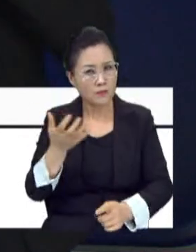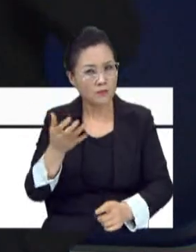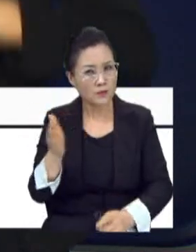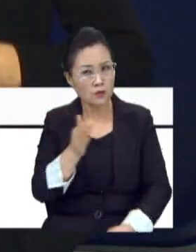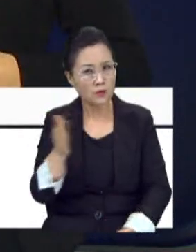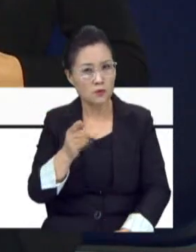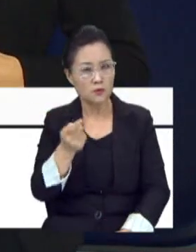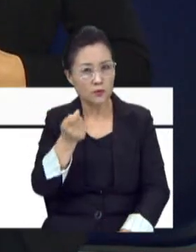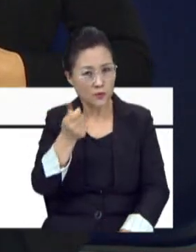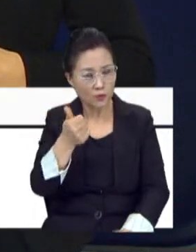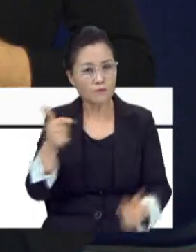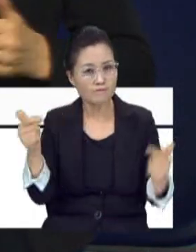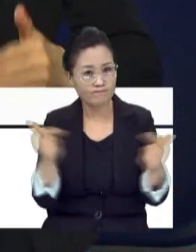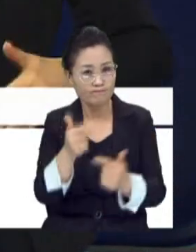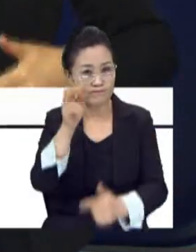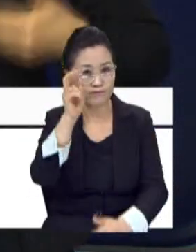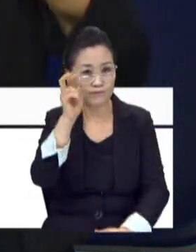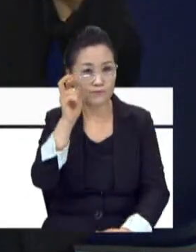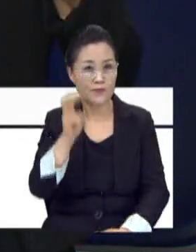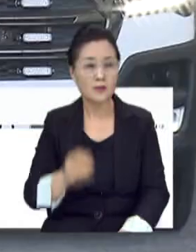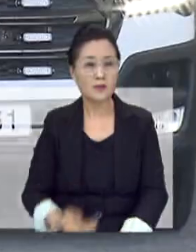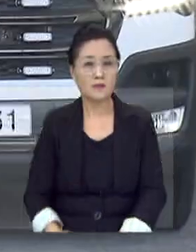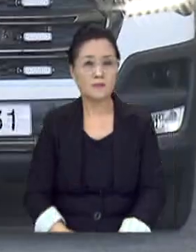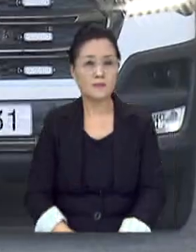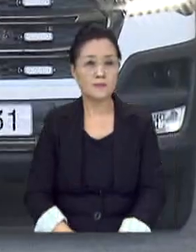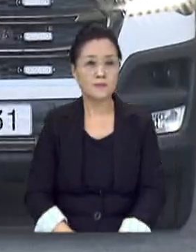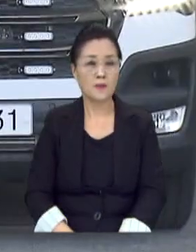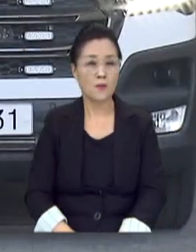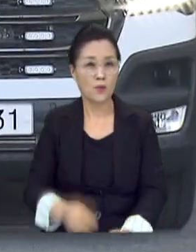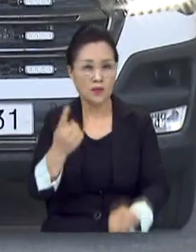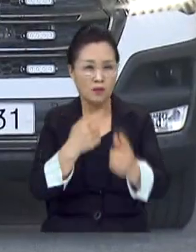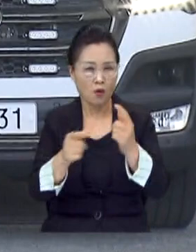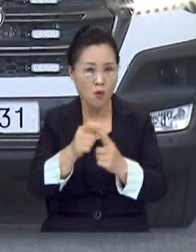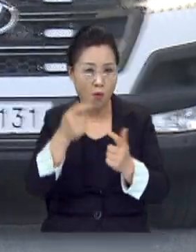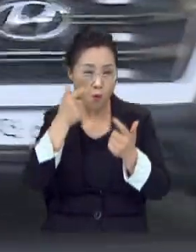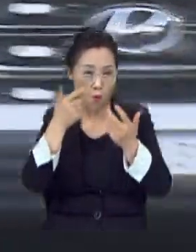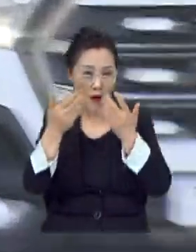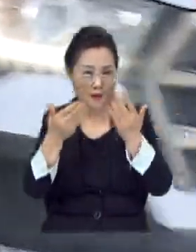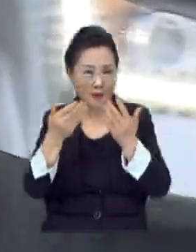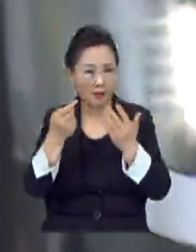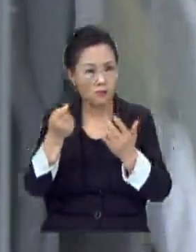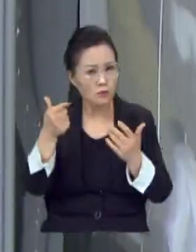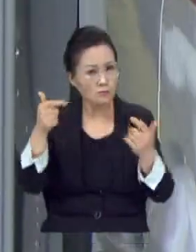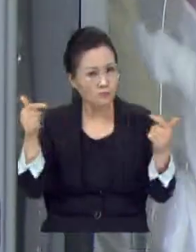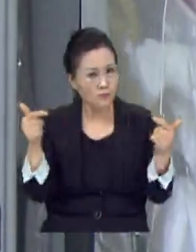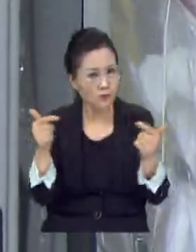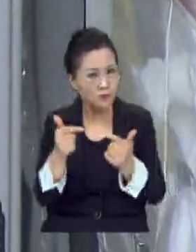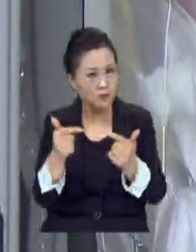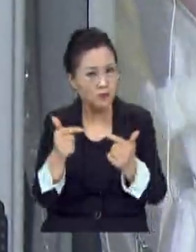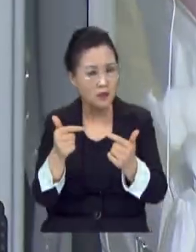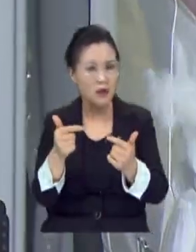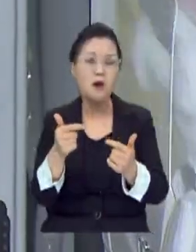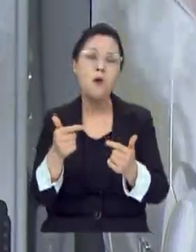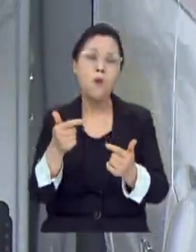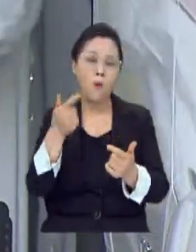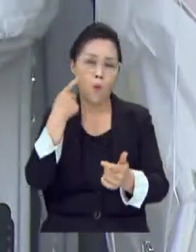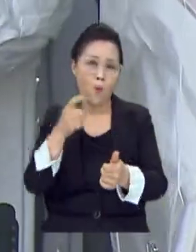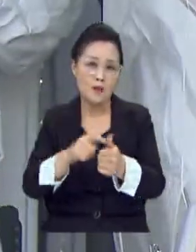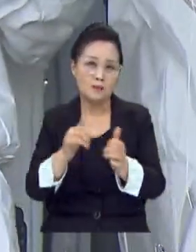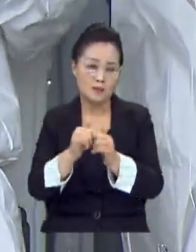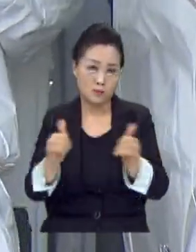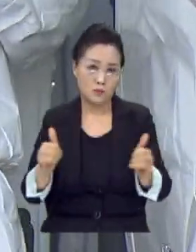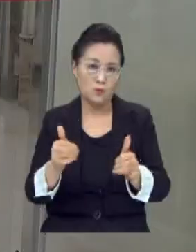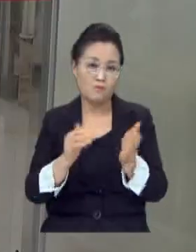굉장히 낮게 되는 상황이어서 보다 확실한 하 강추위 까지는 확진 자도 방역 지침 준수 가